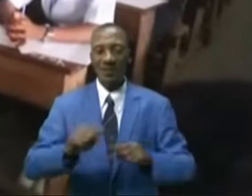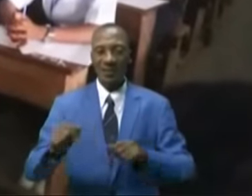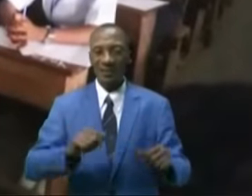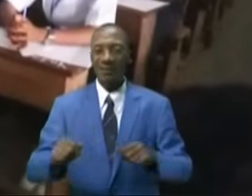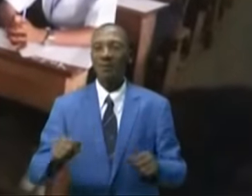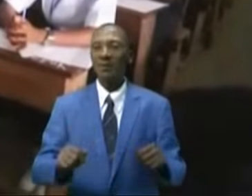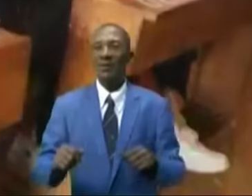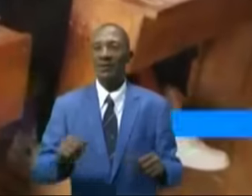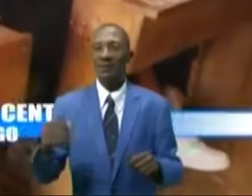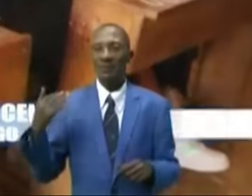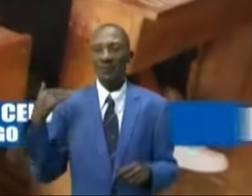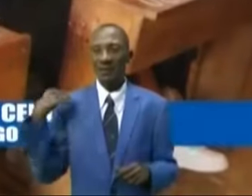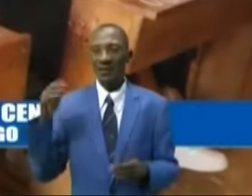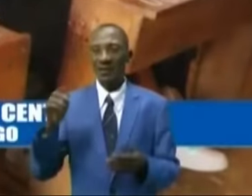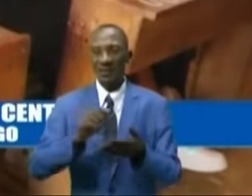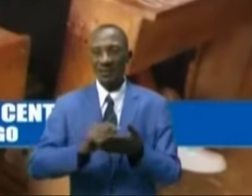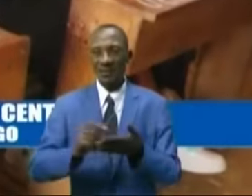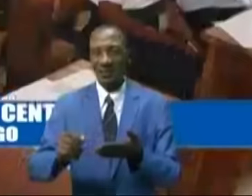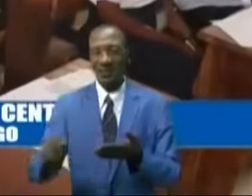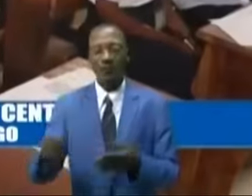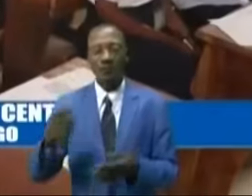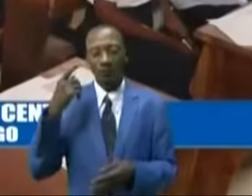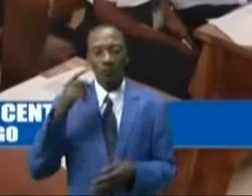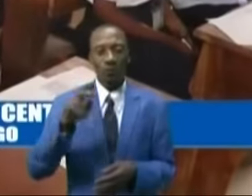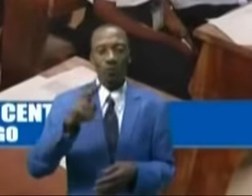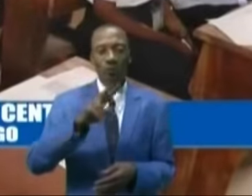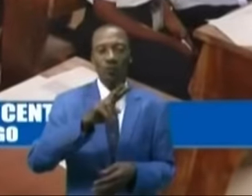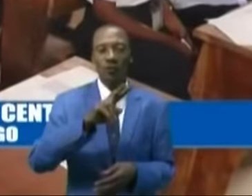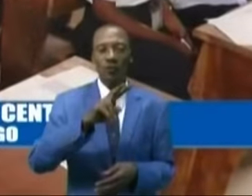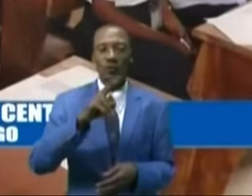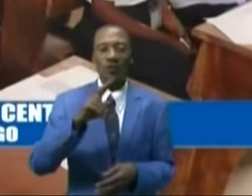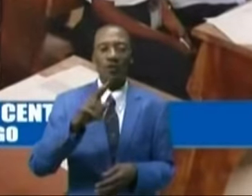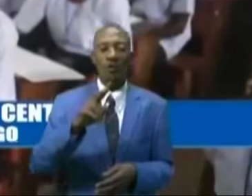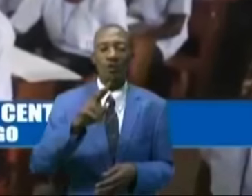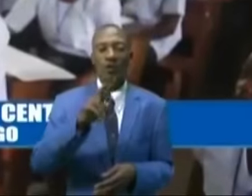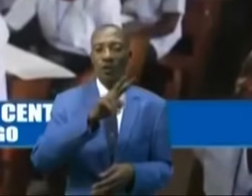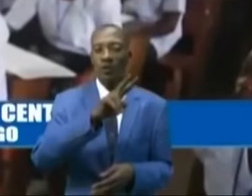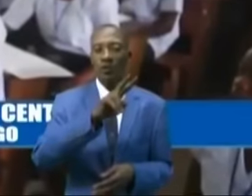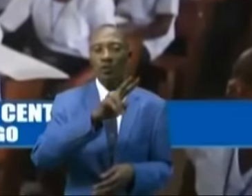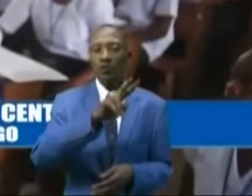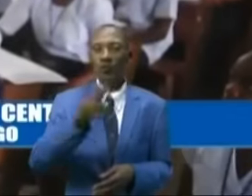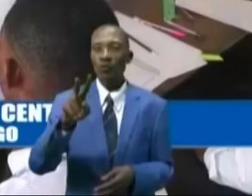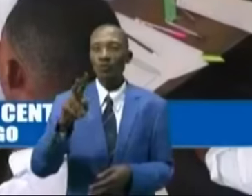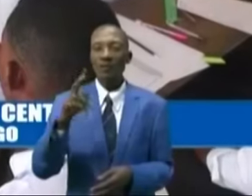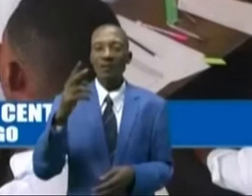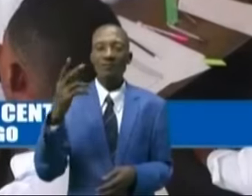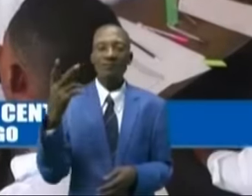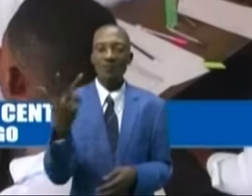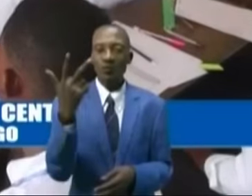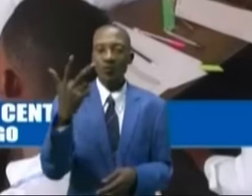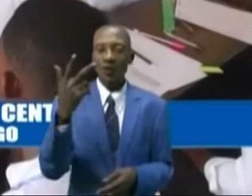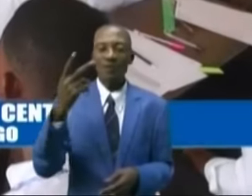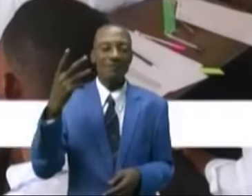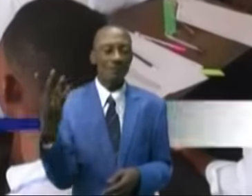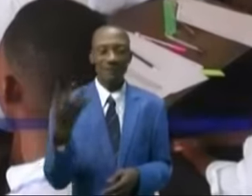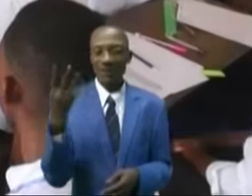cycle court, édition 2024, sur toute l'étendue de la province de Mbuta Joseph